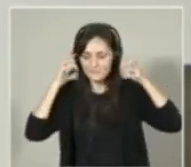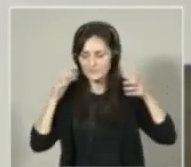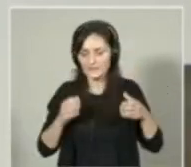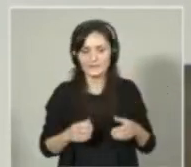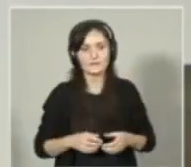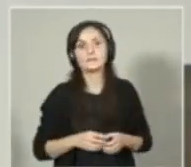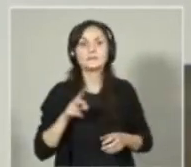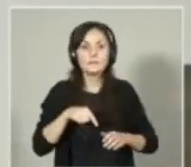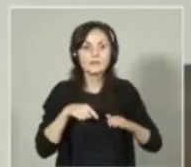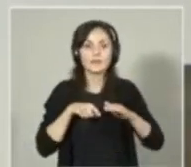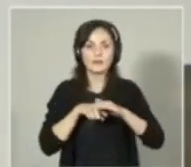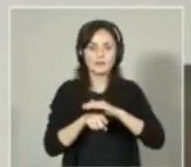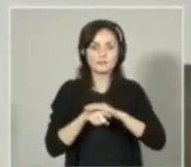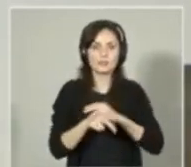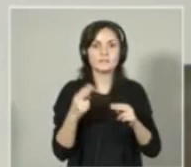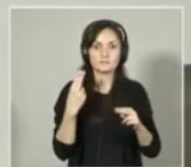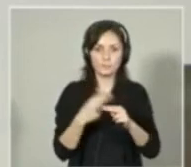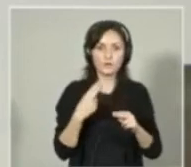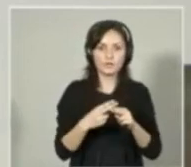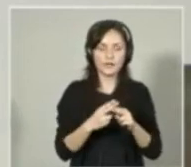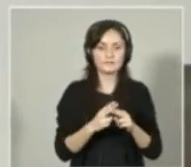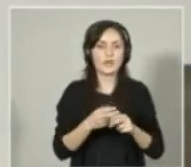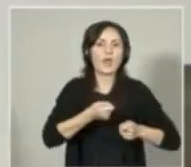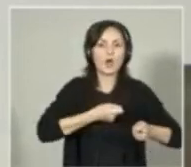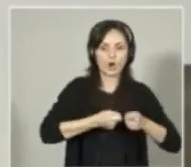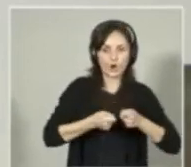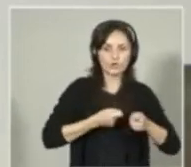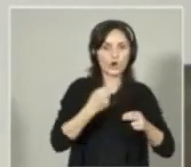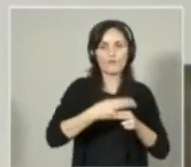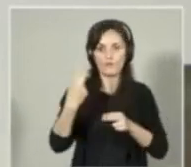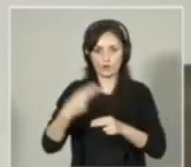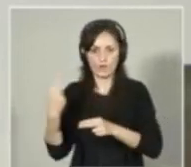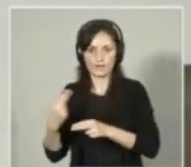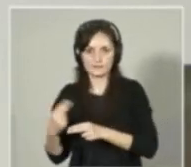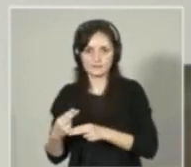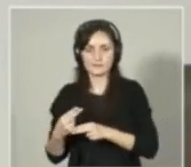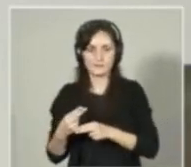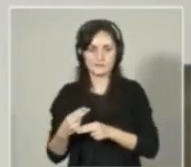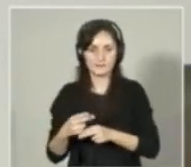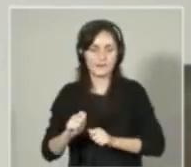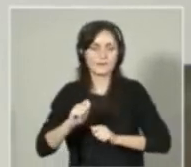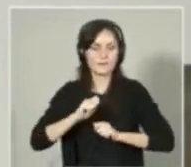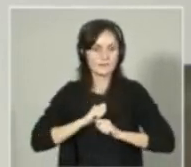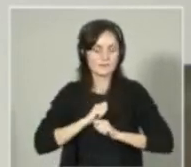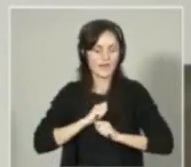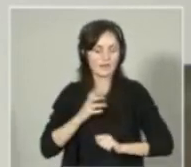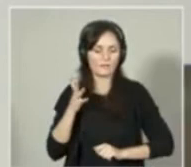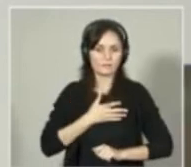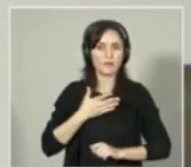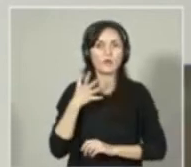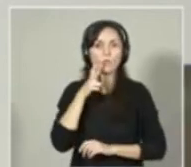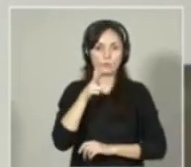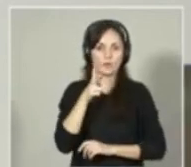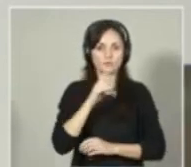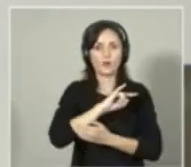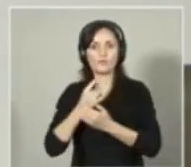amb la gestió de les polítiques de control fronterer que vulneren els drets fonamentals de les persones refugiades que fuguen de territoris en conflicte com